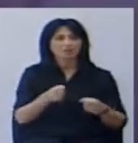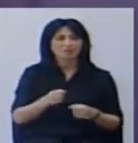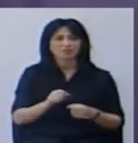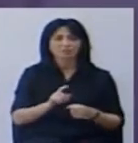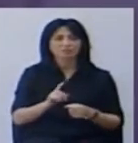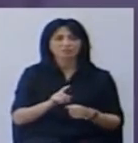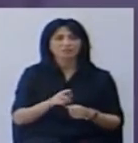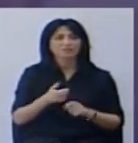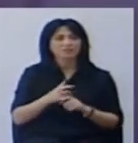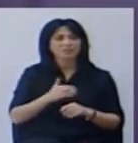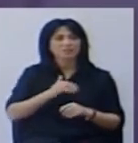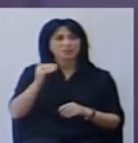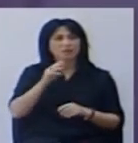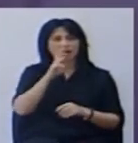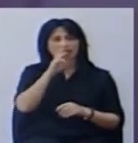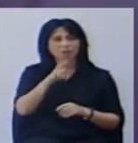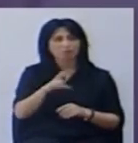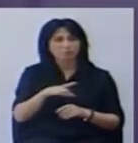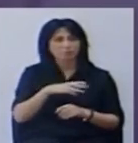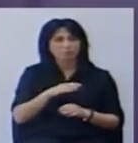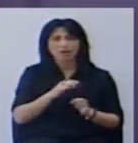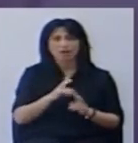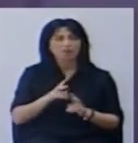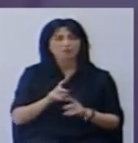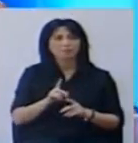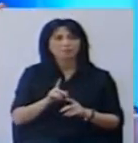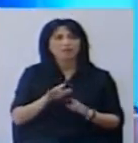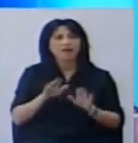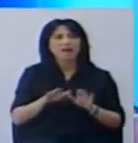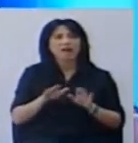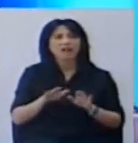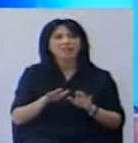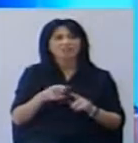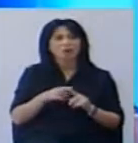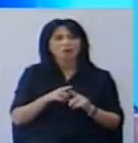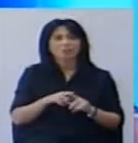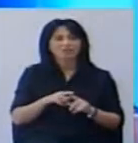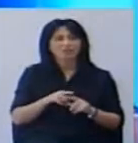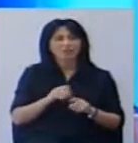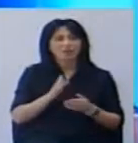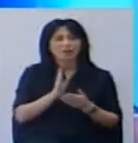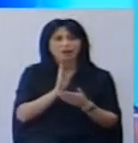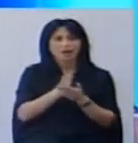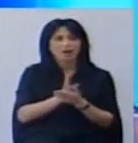რომ საკმაოდ მაღალი ანაზღაურება იყო, არავინ ეს არ დათმო. ადგილობრივები